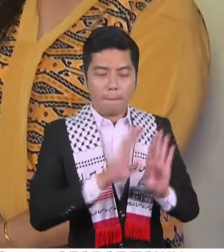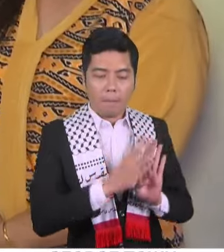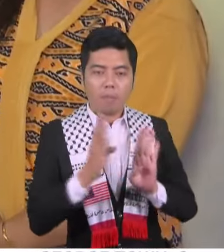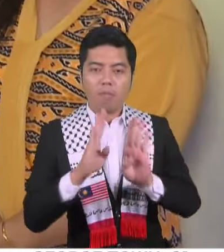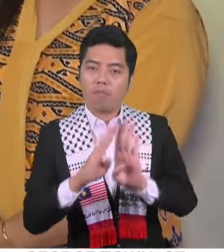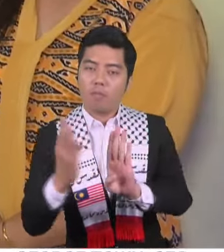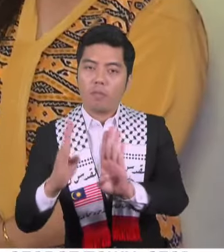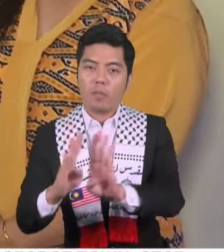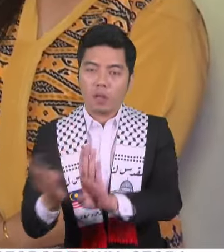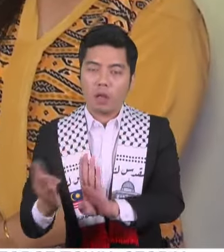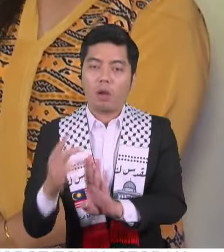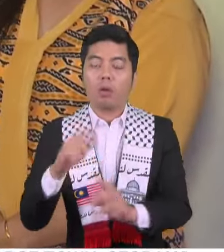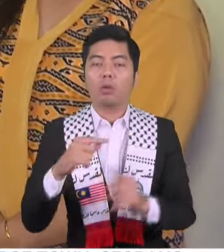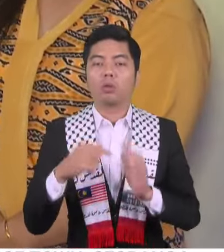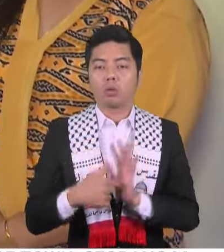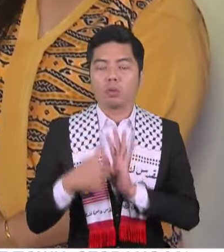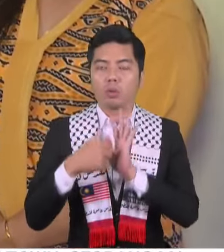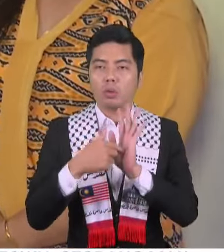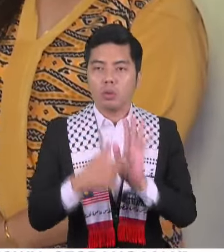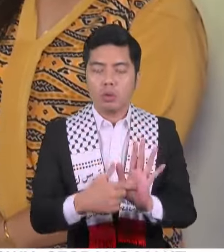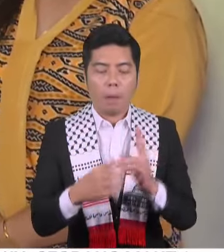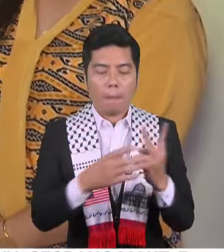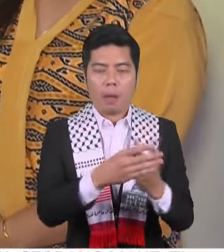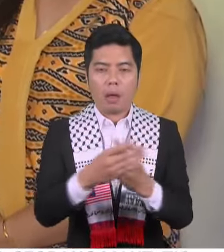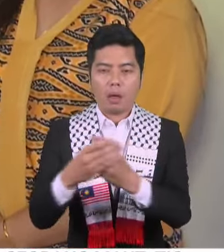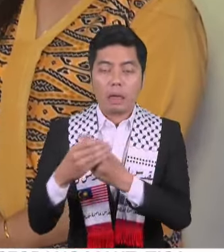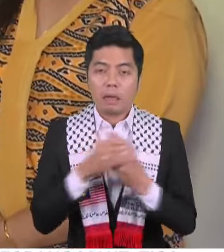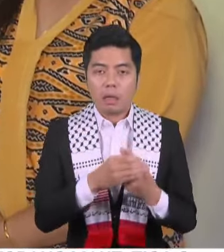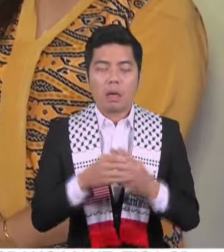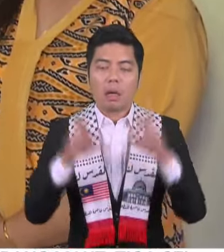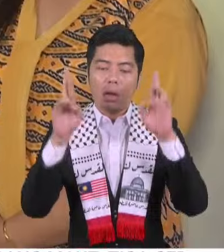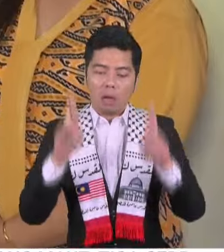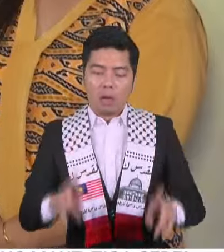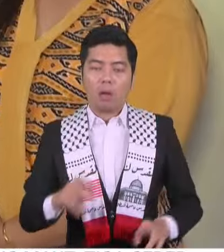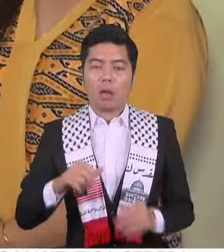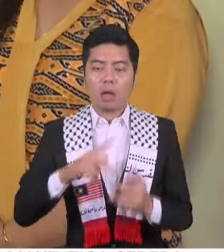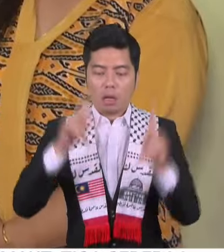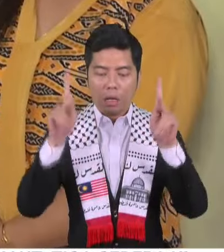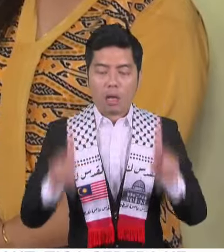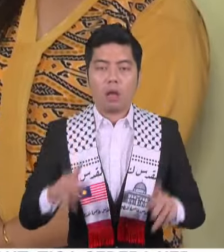juga menyelahkan erti penyatuan setiap bangsa, kaum dan agama